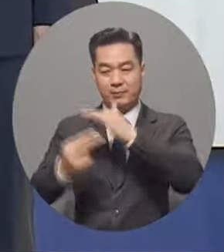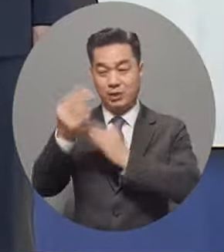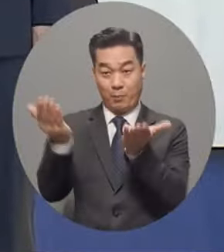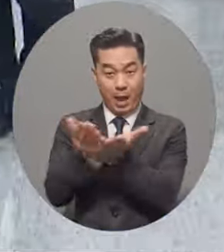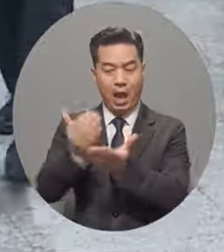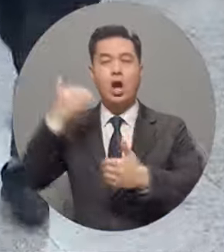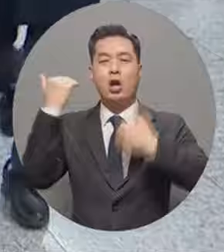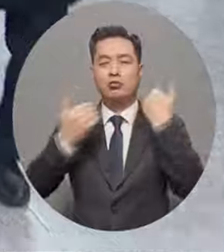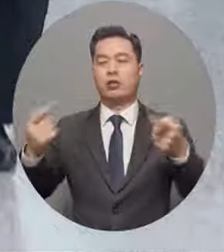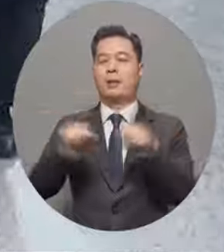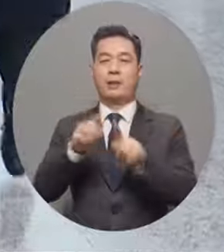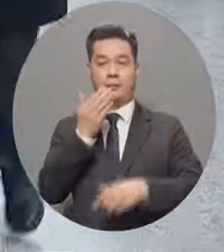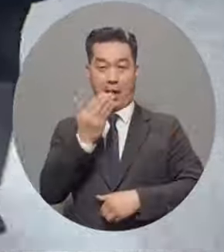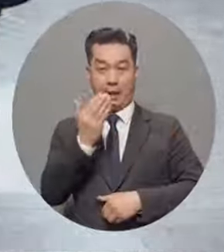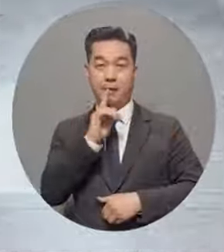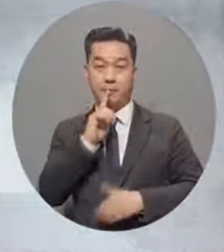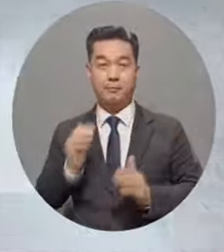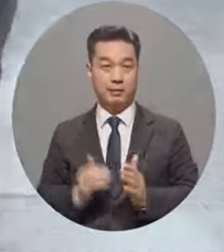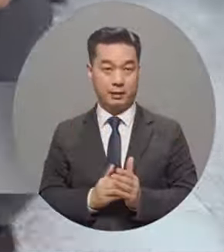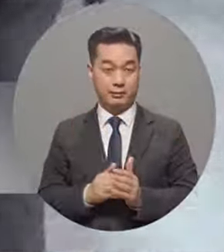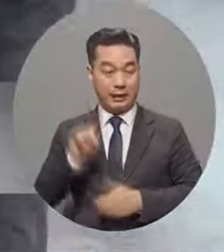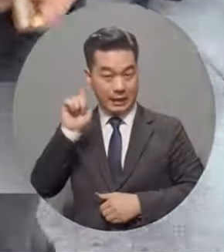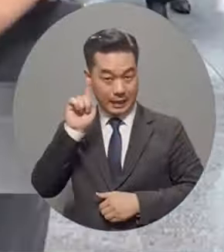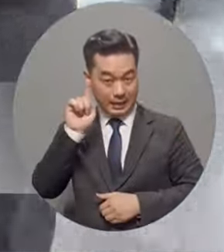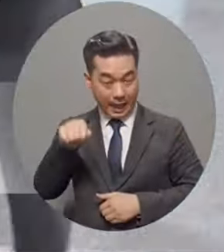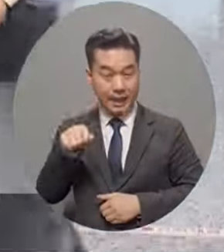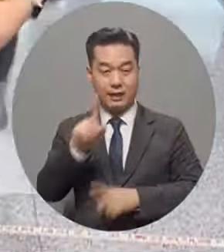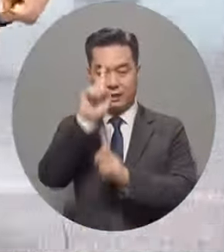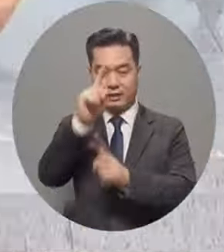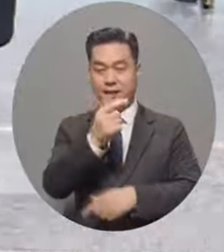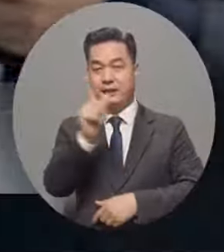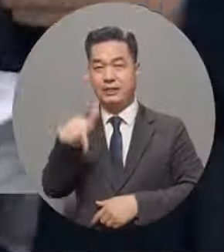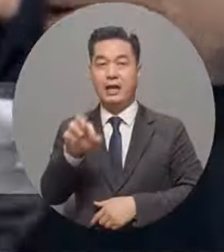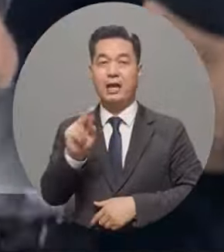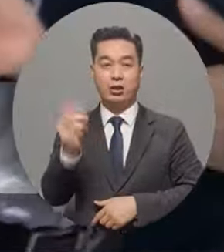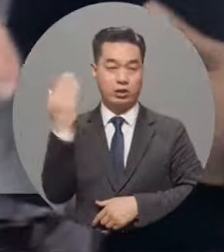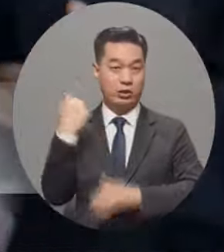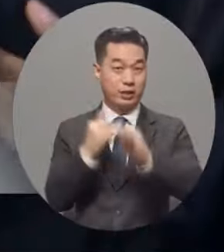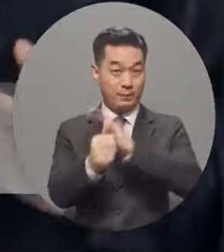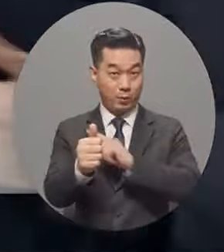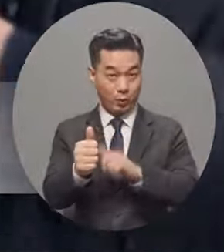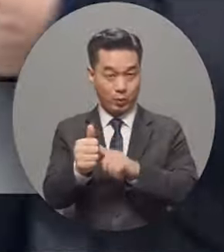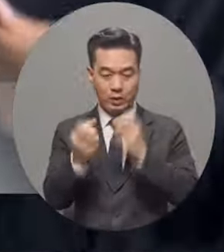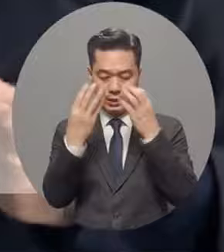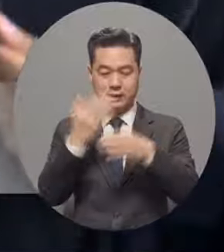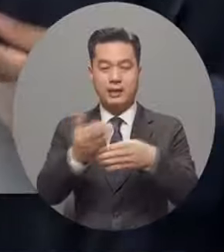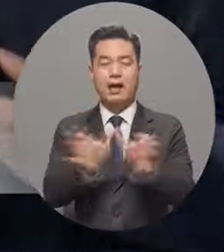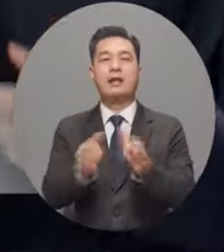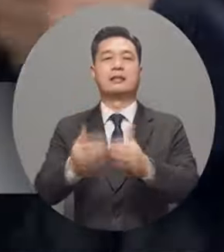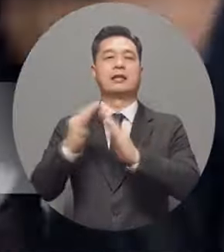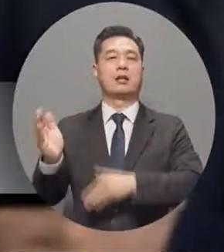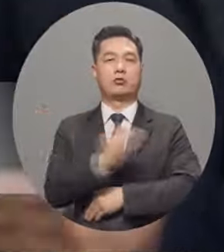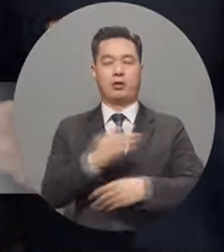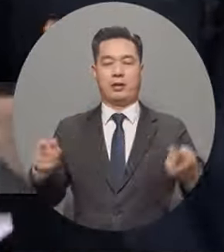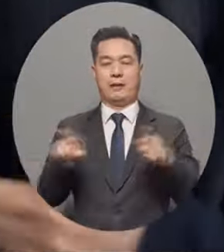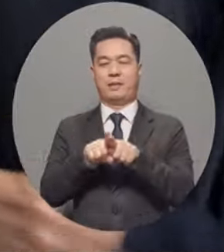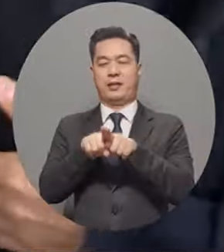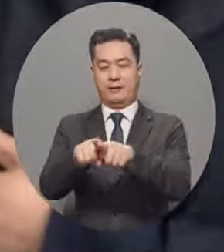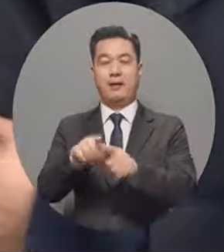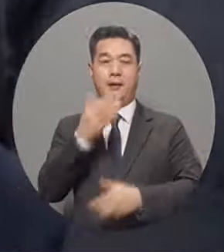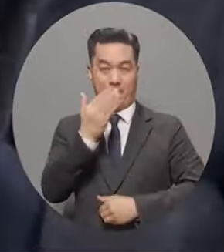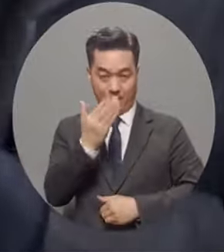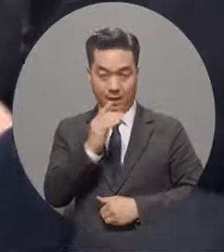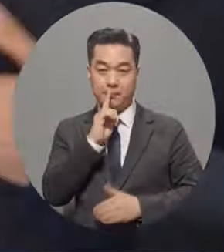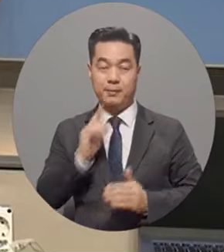화답했습니다. 내일 탈당 기자회견을 예고한 이낙연 전 대표 측도 신당 창당 과정부터 함께할 수 있다는 뜻을